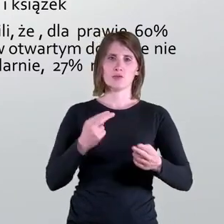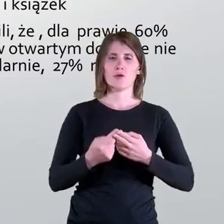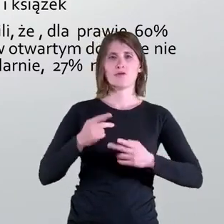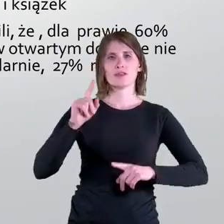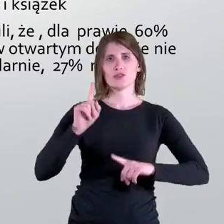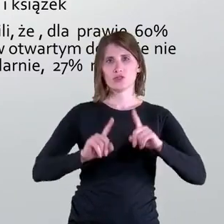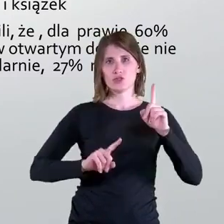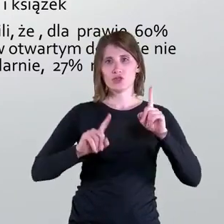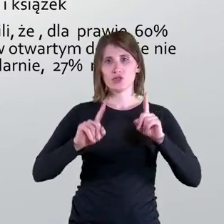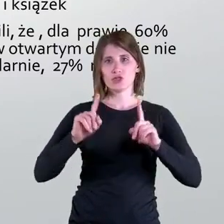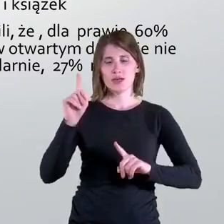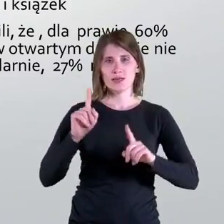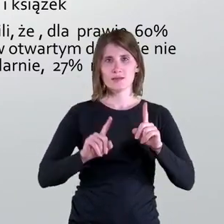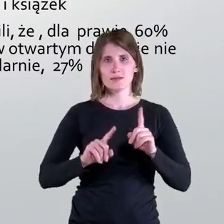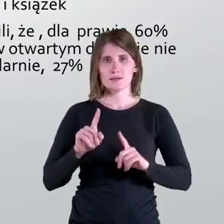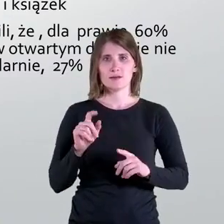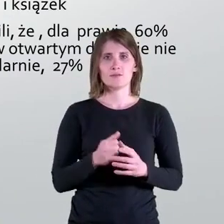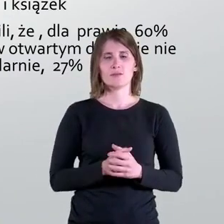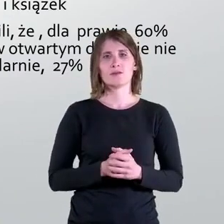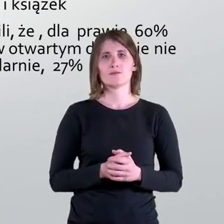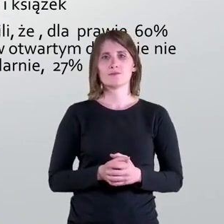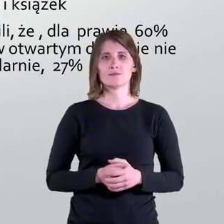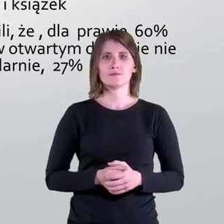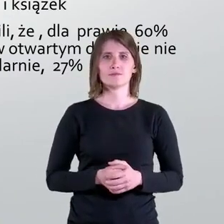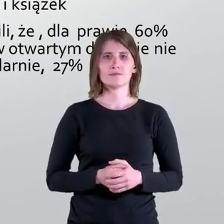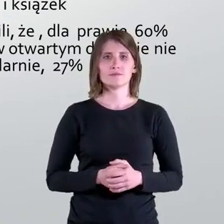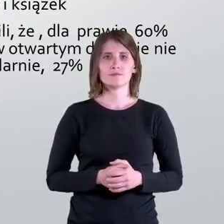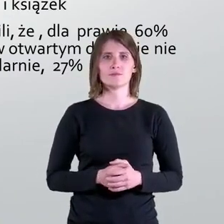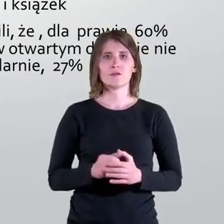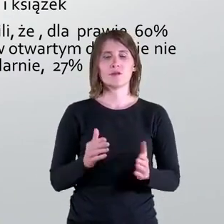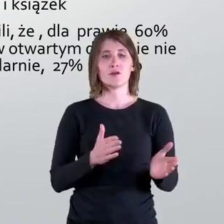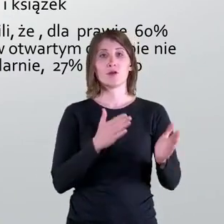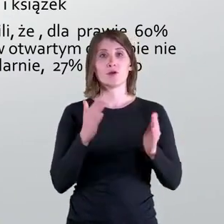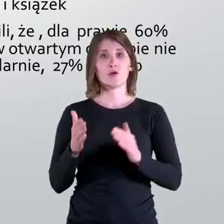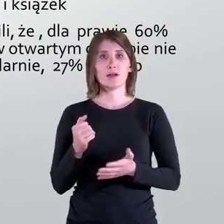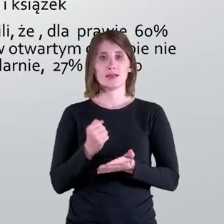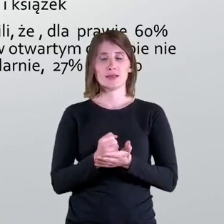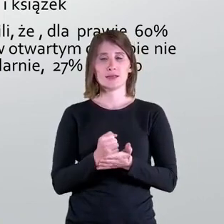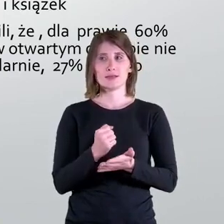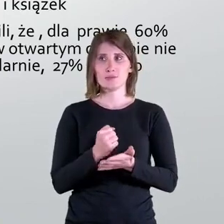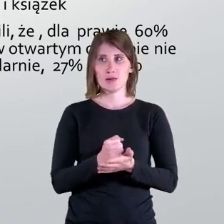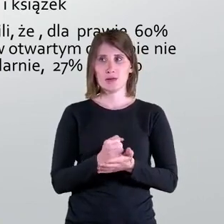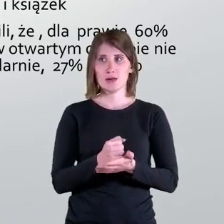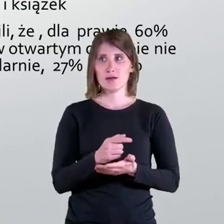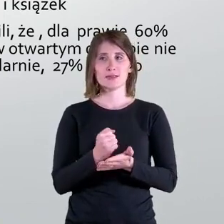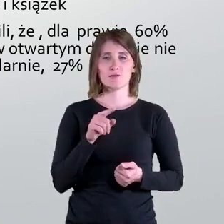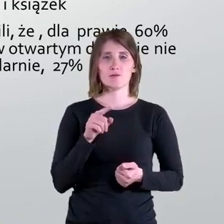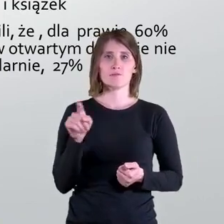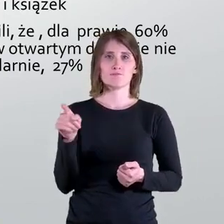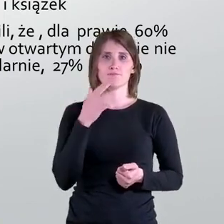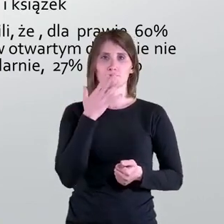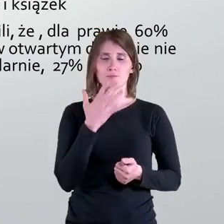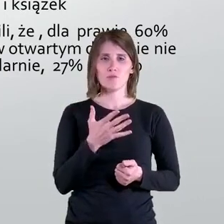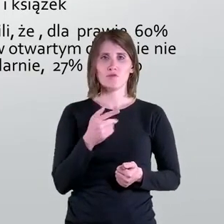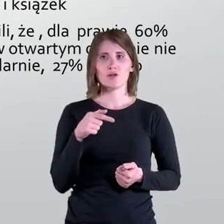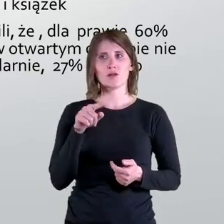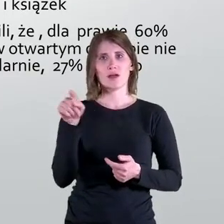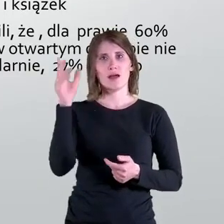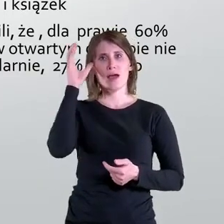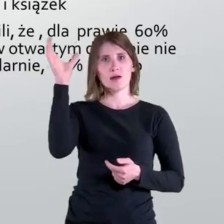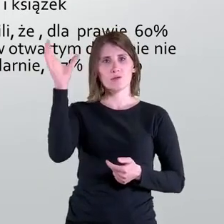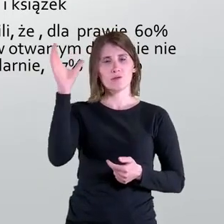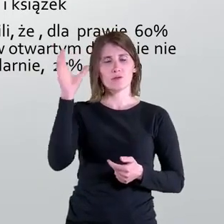procent incydentalnie Kolejną kwestią którą poruszali autorzy były